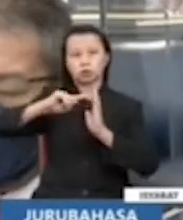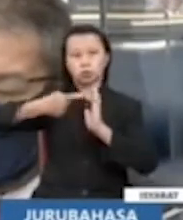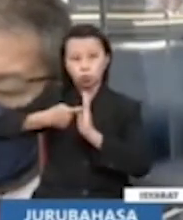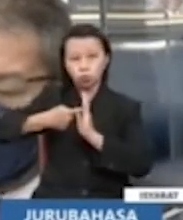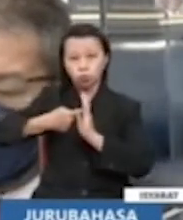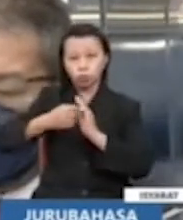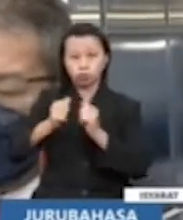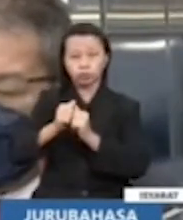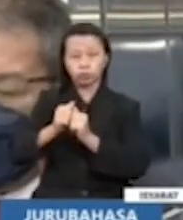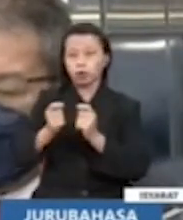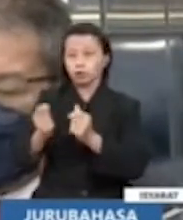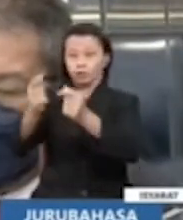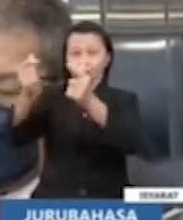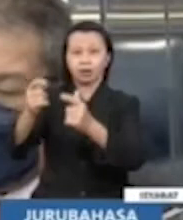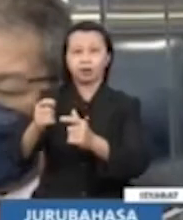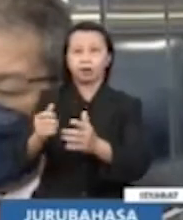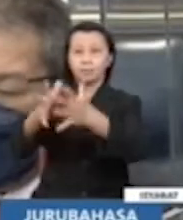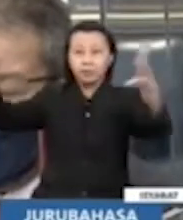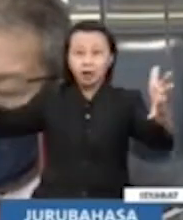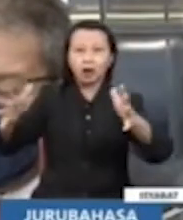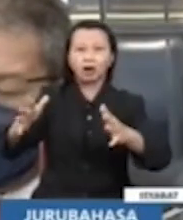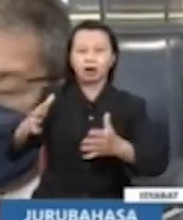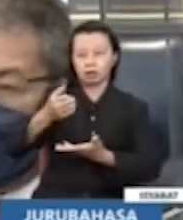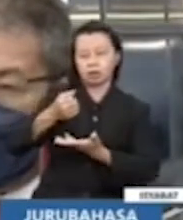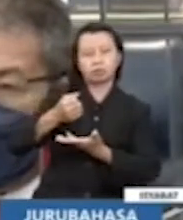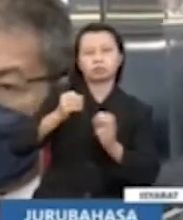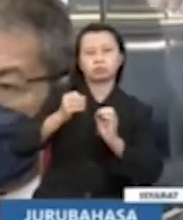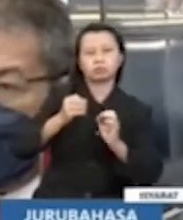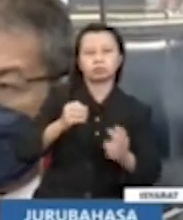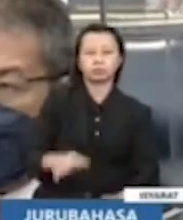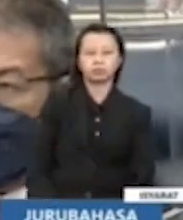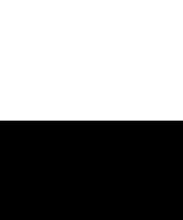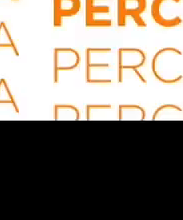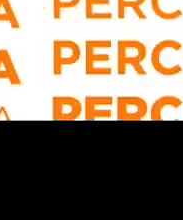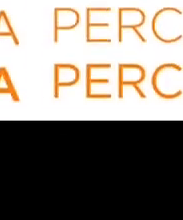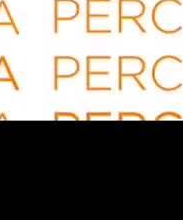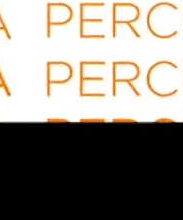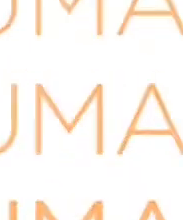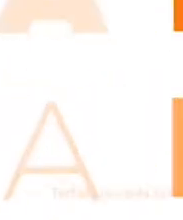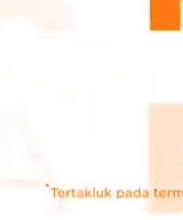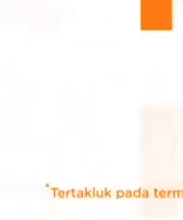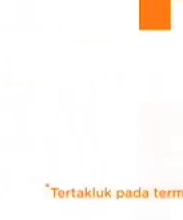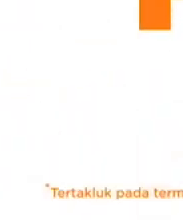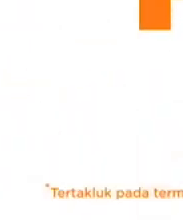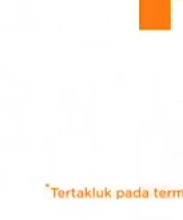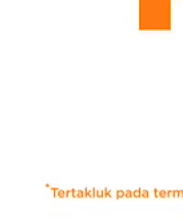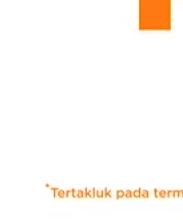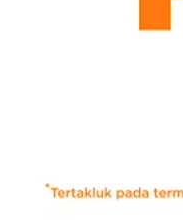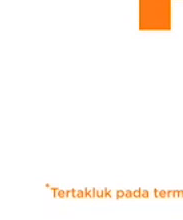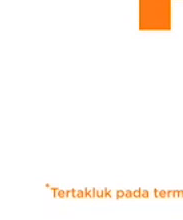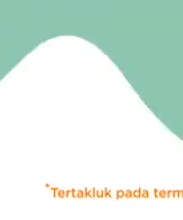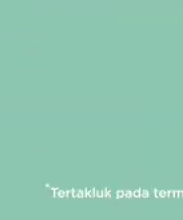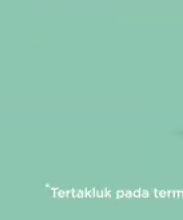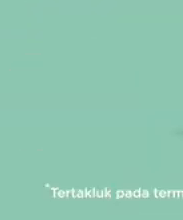bermula dengan terlalu cepat dan terlalu besar. Terima kasih. Terima kasih. Telefon baharu percuma untuk semua.